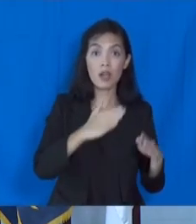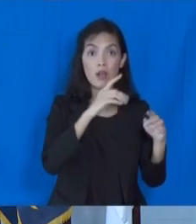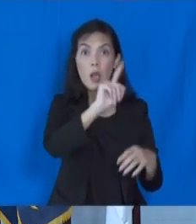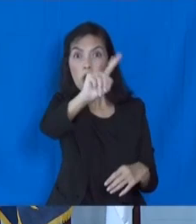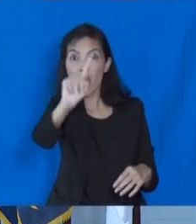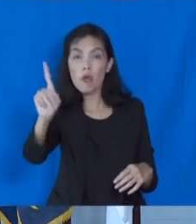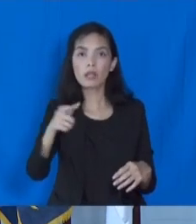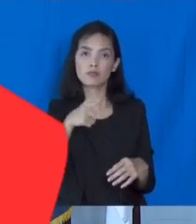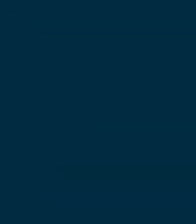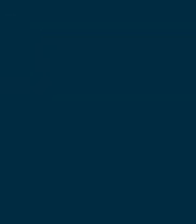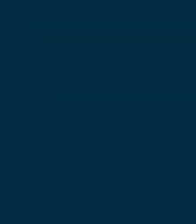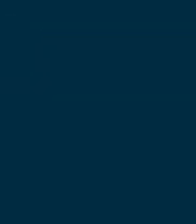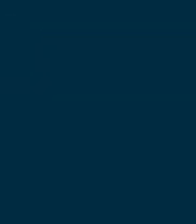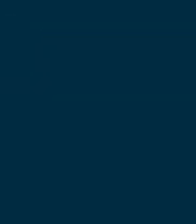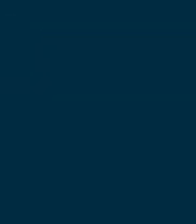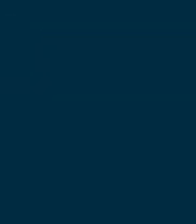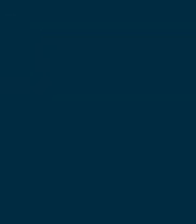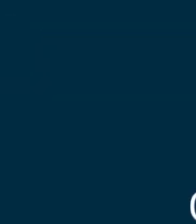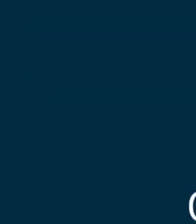kewajiban terhadap jenazah